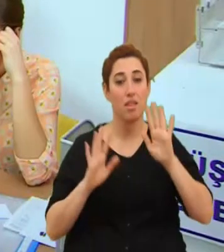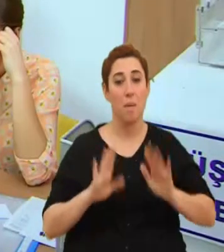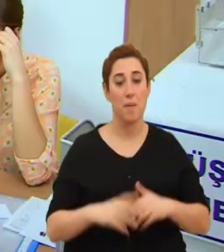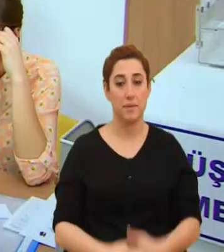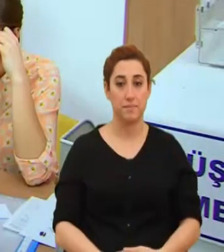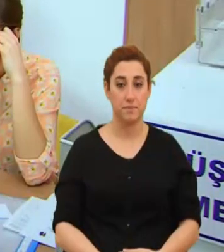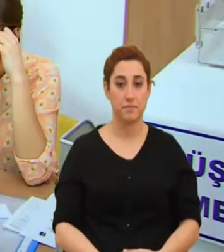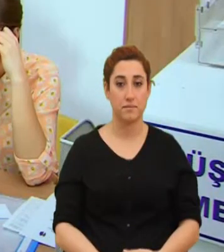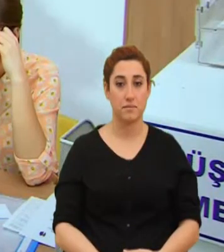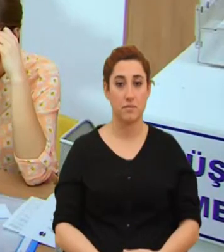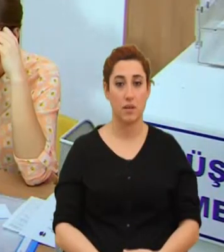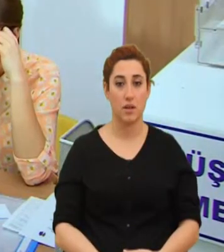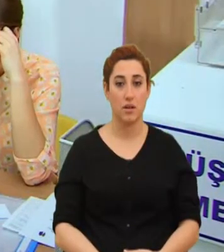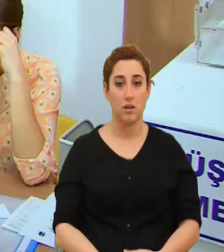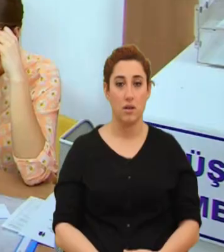Tuğba bankosunda.